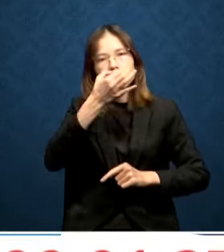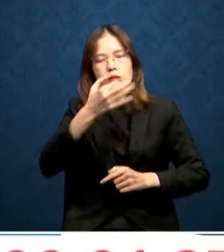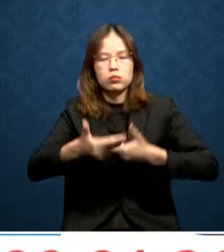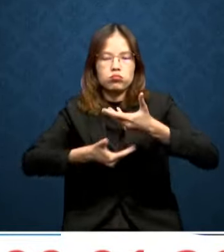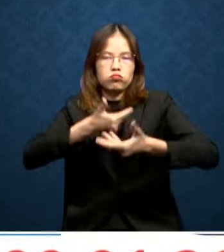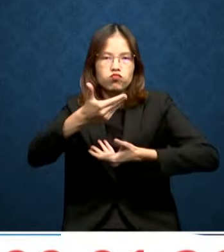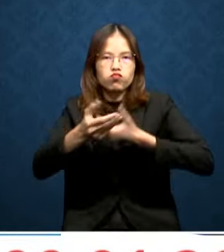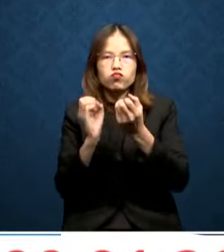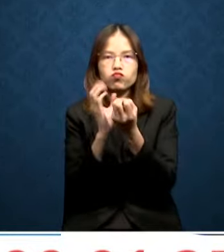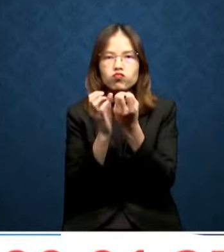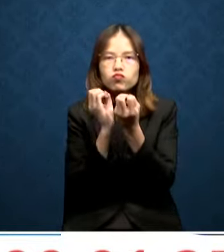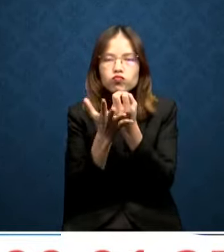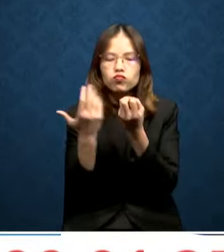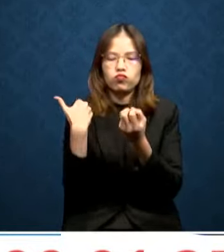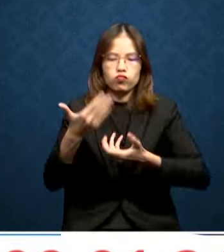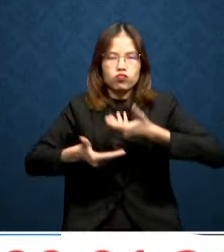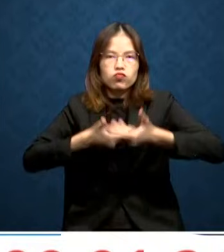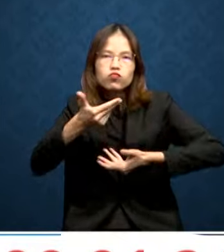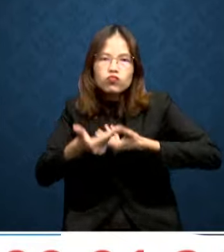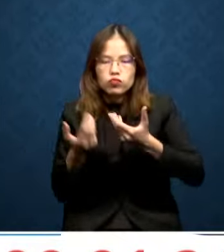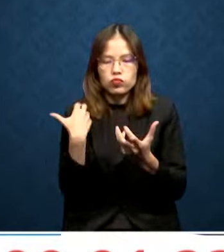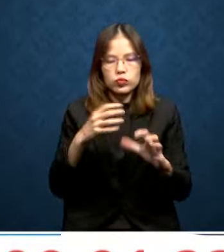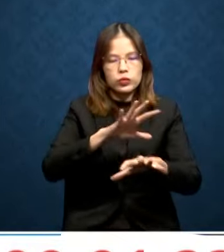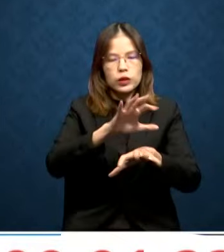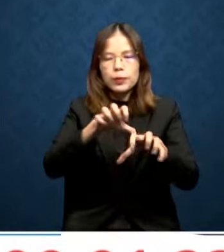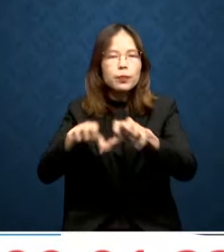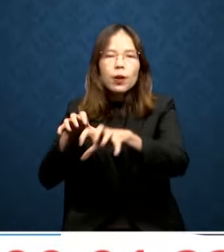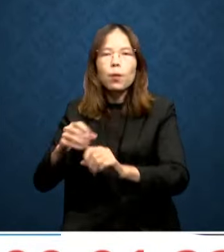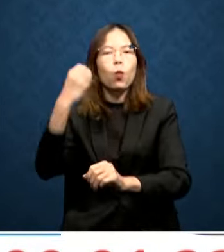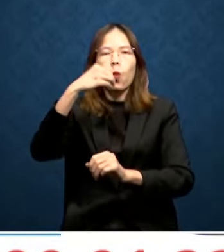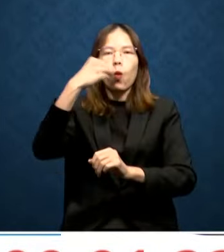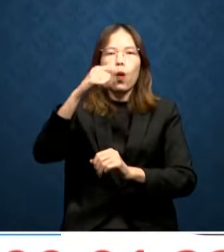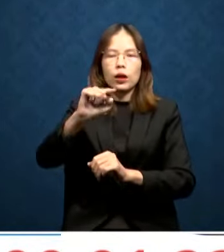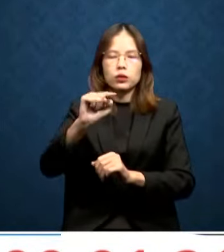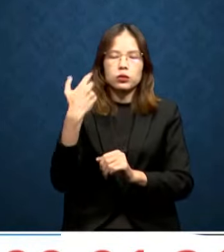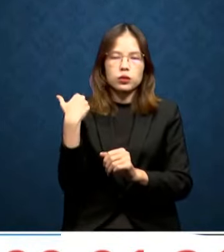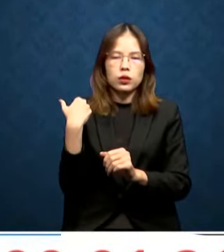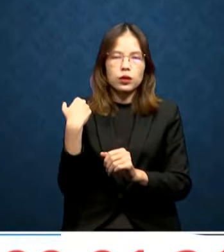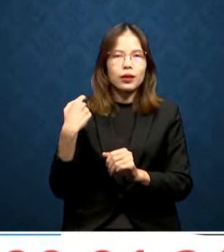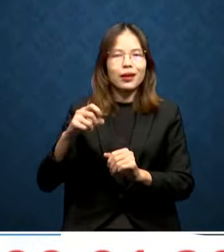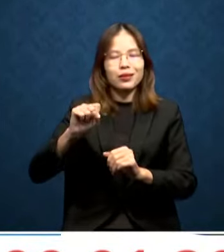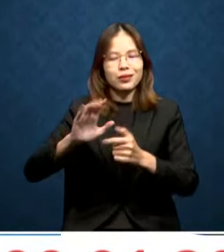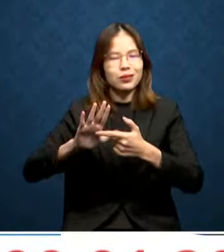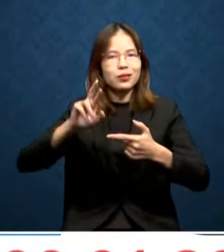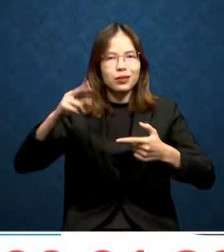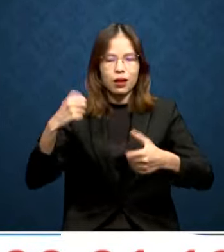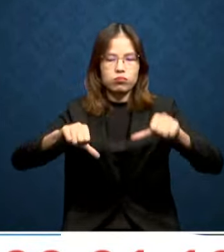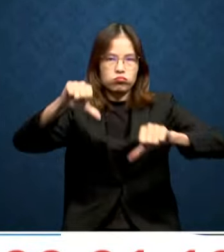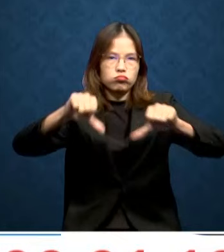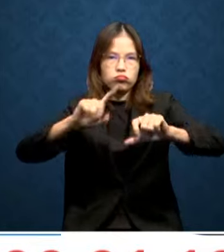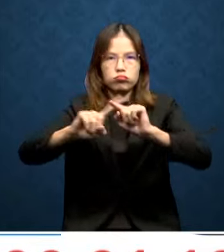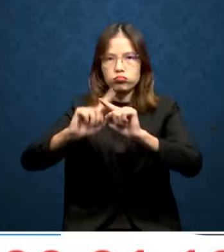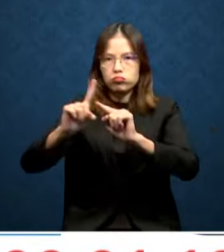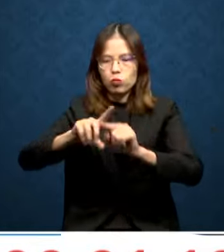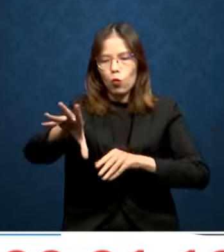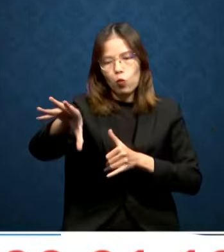ผลไม้และต้องสัมผัสกับผลไม้เหล่านี้ทุกวันท่านจึงได้รับสารพิษเหล่านั้นในทางสูดดมแต่ท่านคิด